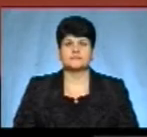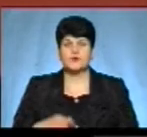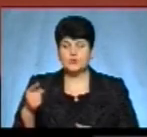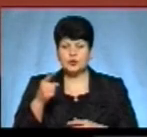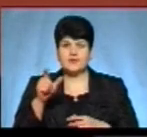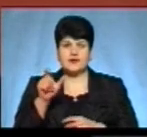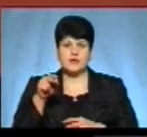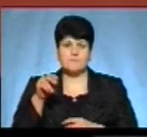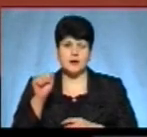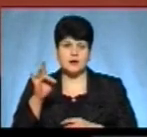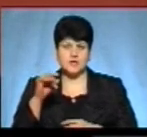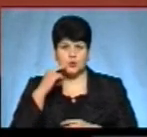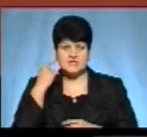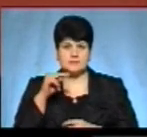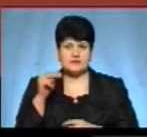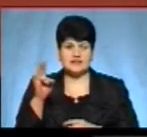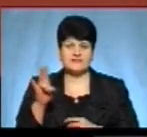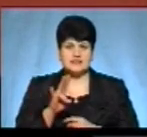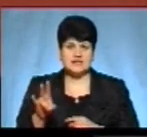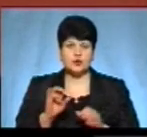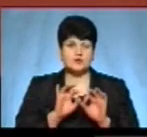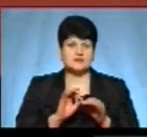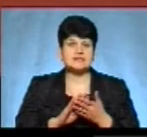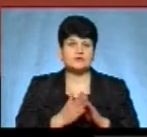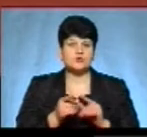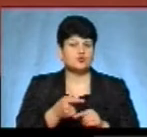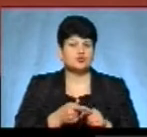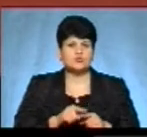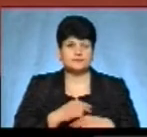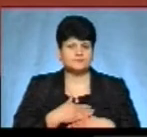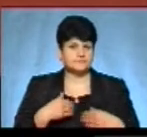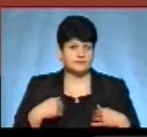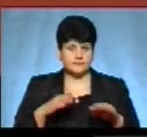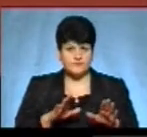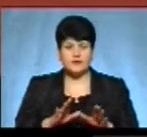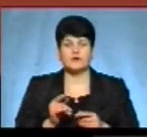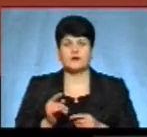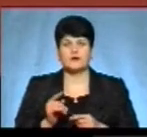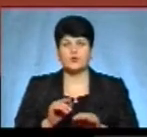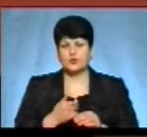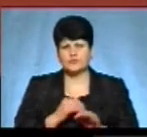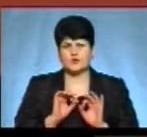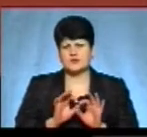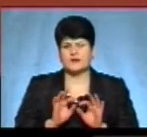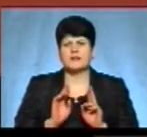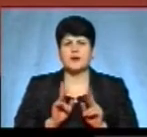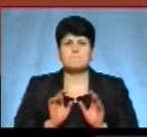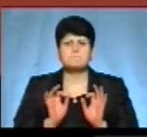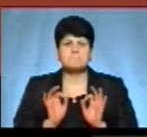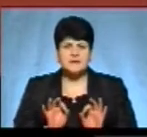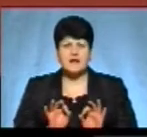Тернопільській єпархії Російської православної церкви коментувати цю ситуацію відмовилася. Пане Олександре, хочу, щоб ви розказали, як